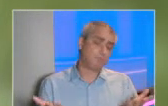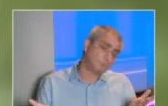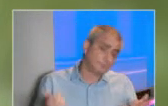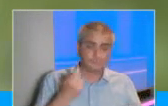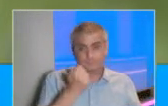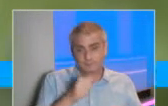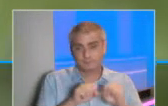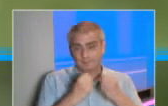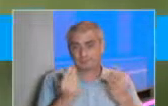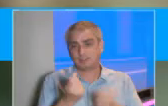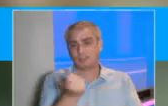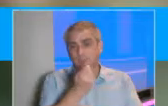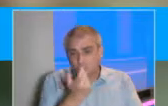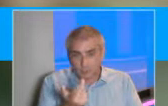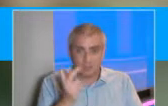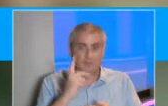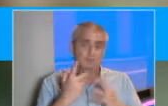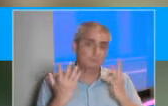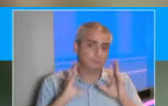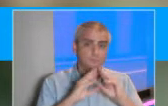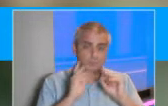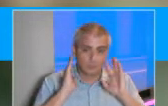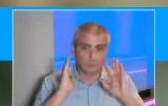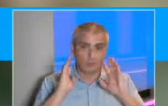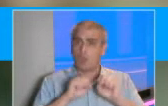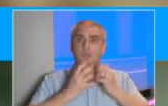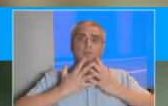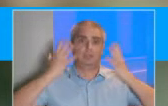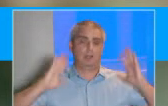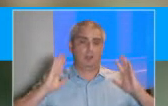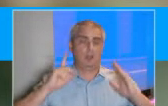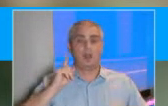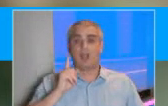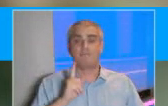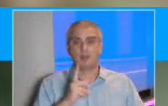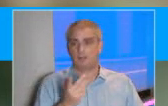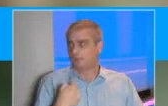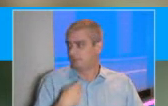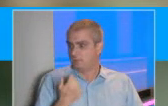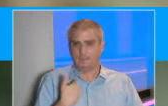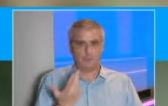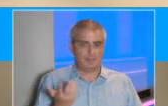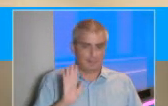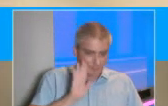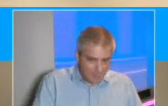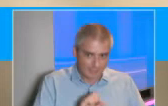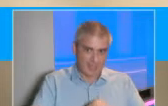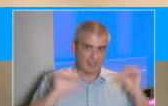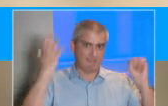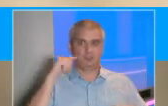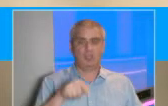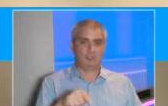קצת נזק לציוד השקיה, בסך הכל לא נזק גדול. העניין היה שאני כמעט ודרכתי על המטען נפץ שהיה